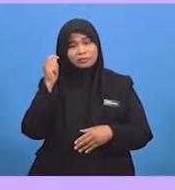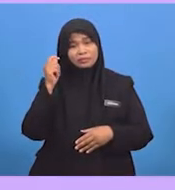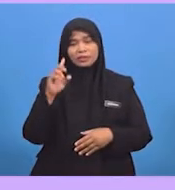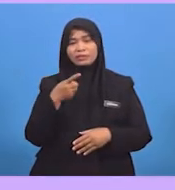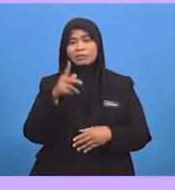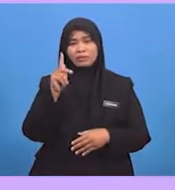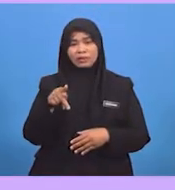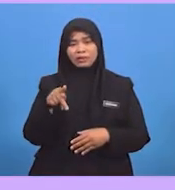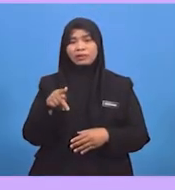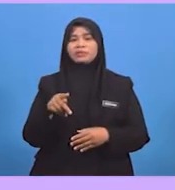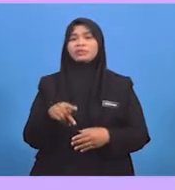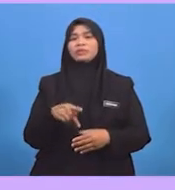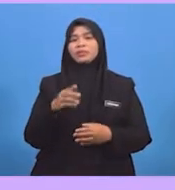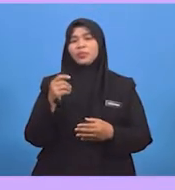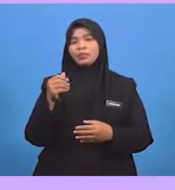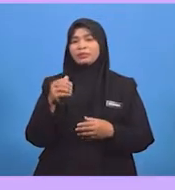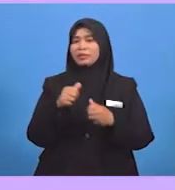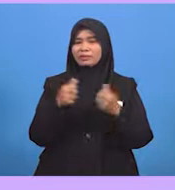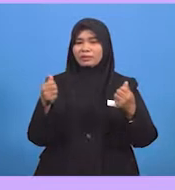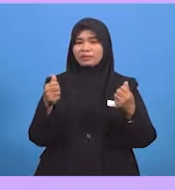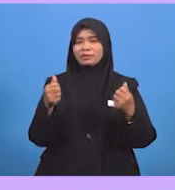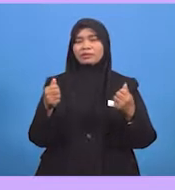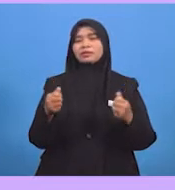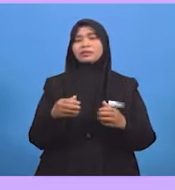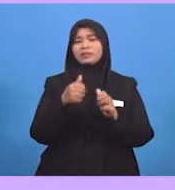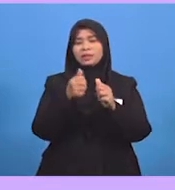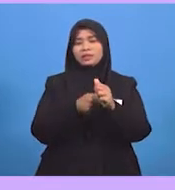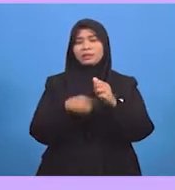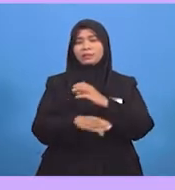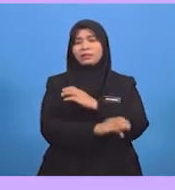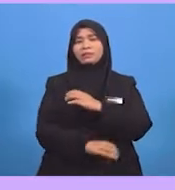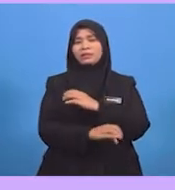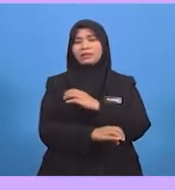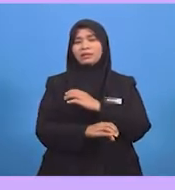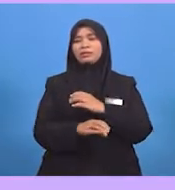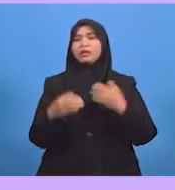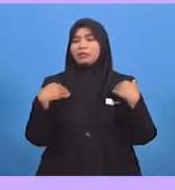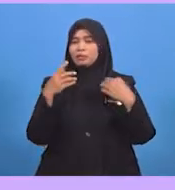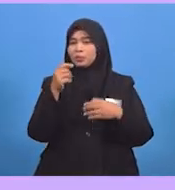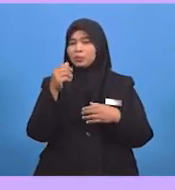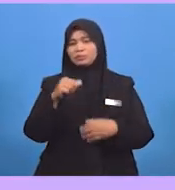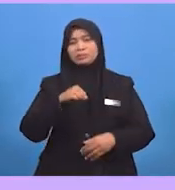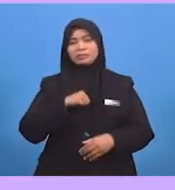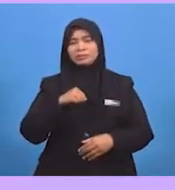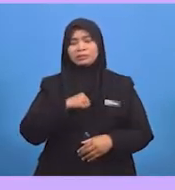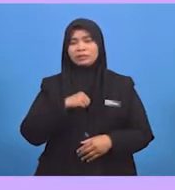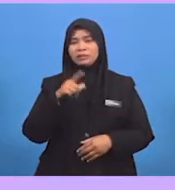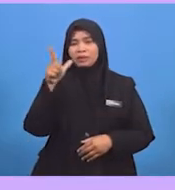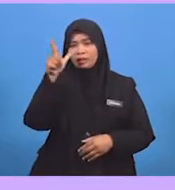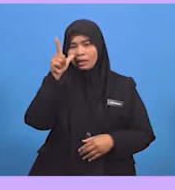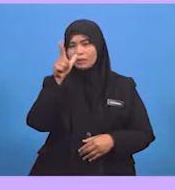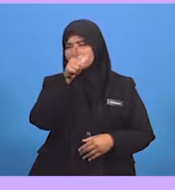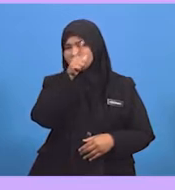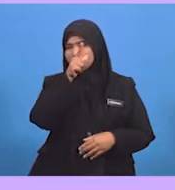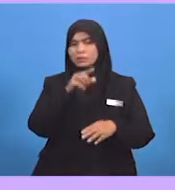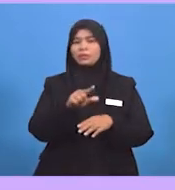mata wang asing. Setiap negara mempunyai mata wang masing-masing. London